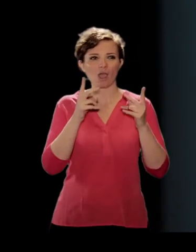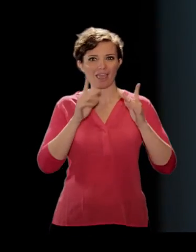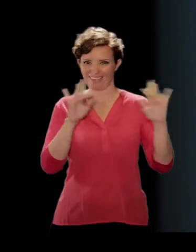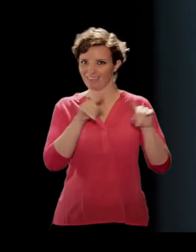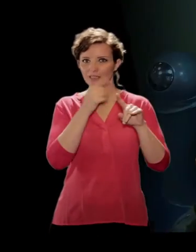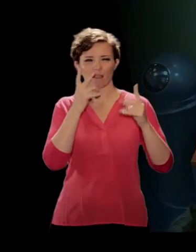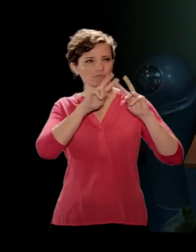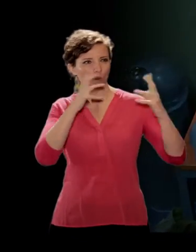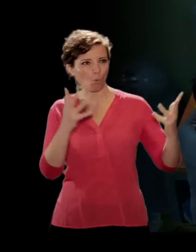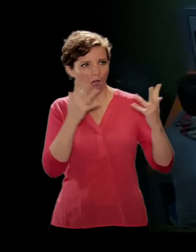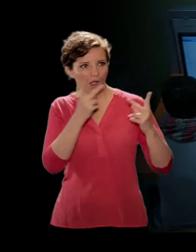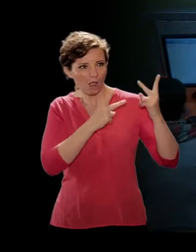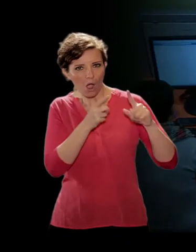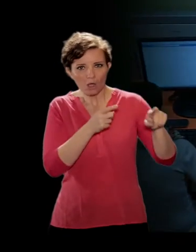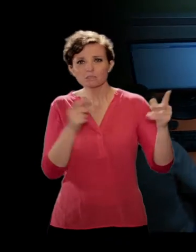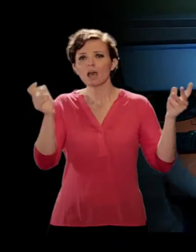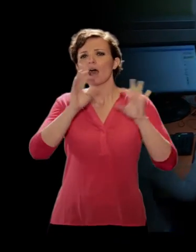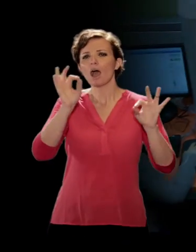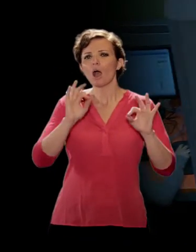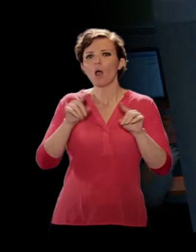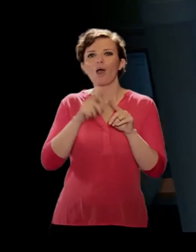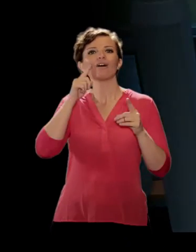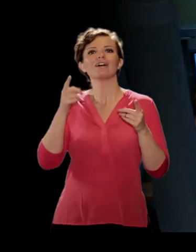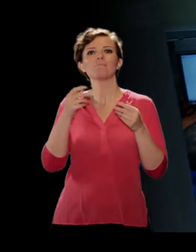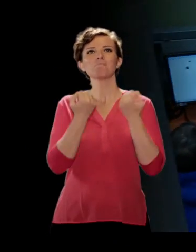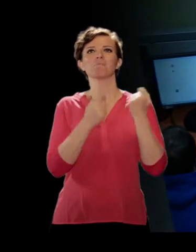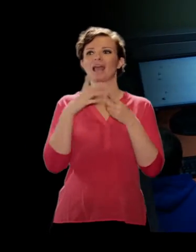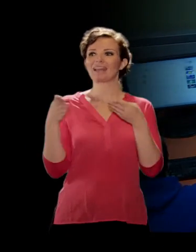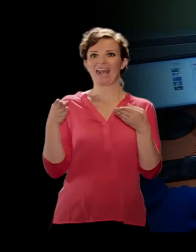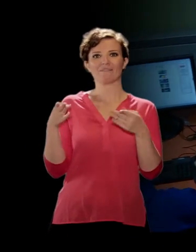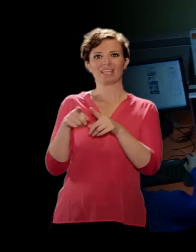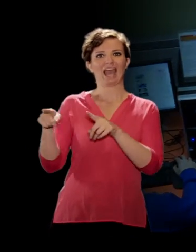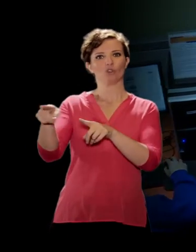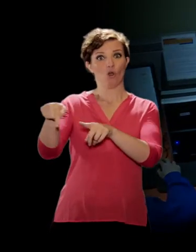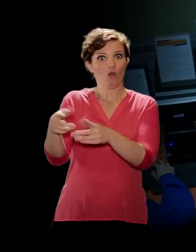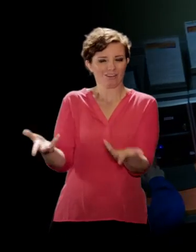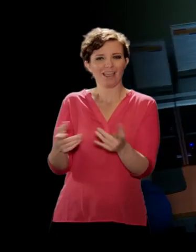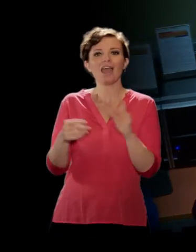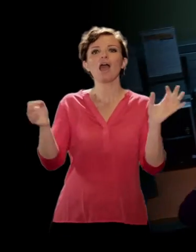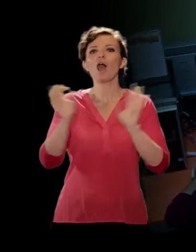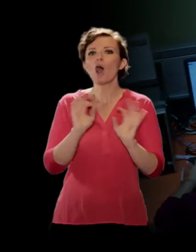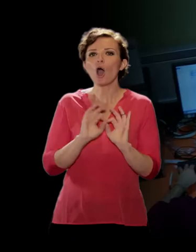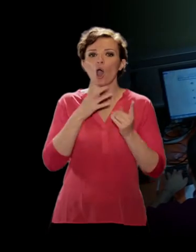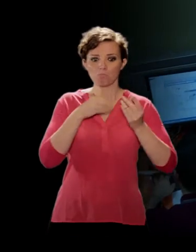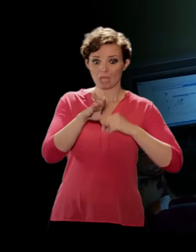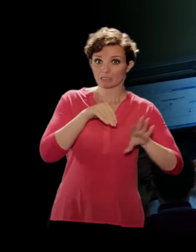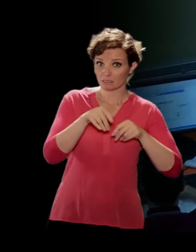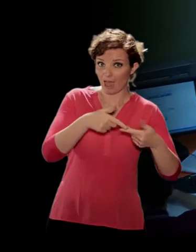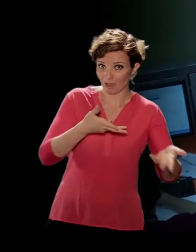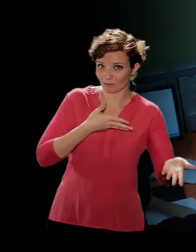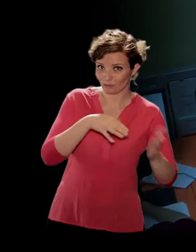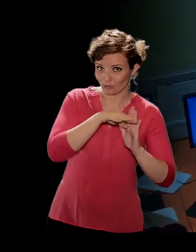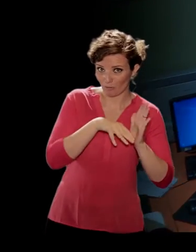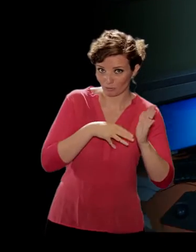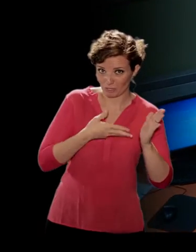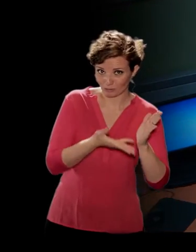su internet, quando ci facciamo guidare dal nostro navigatore satellitare, quando usiamo un sistema di messaggistica,